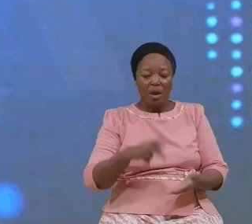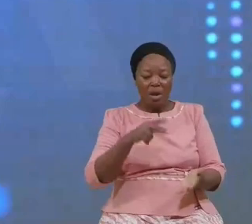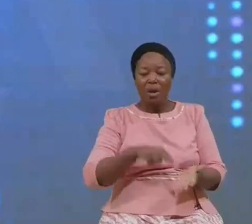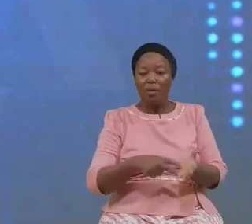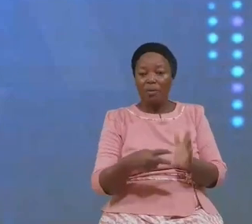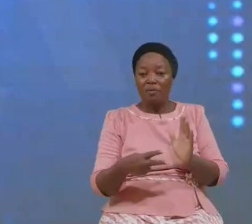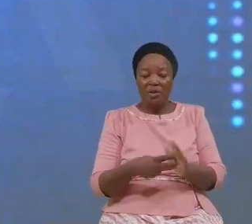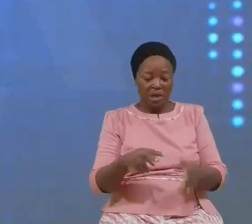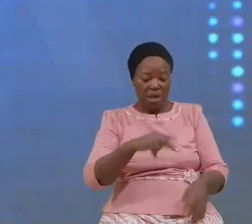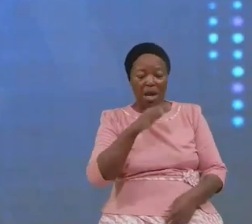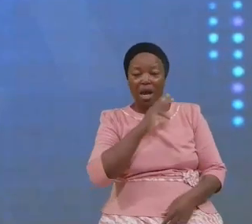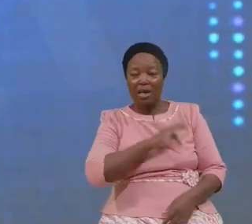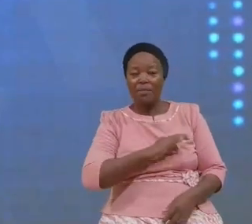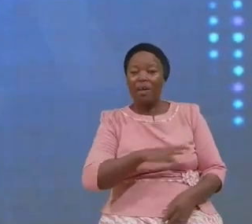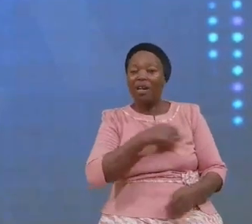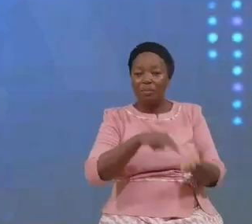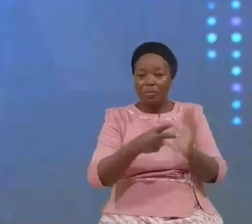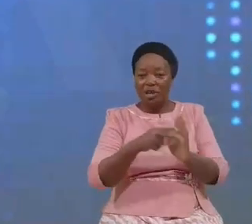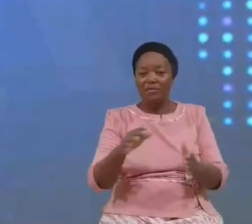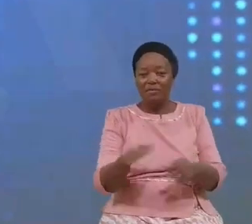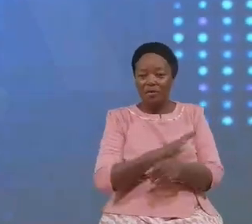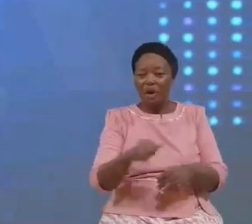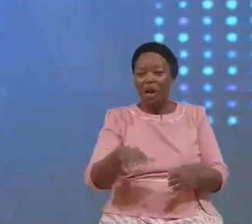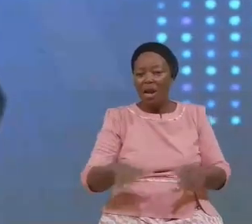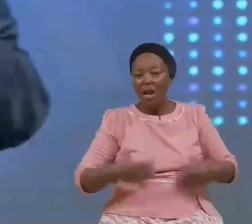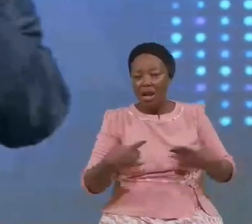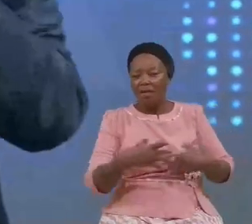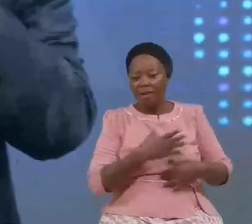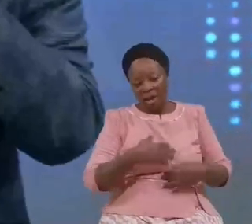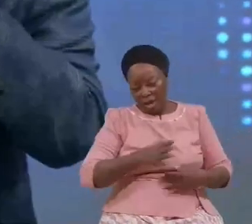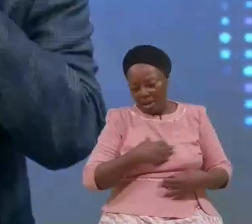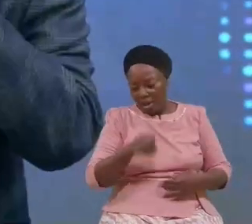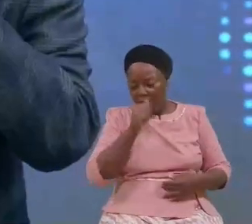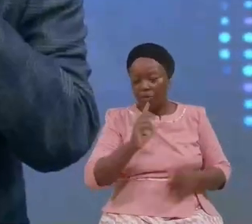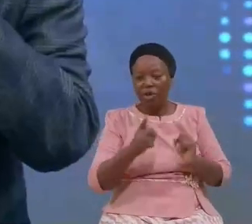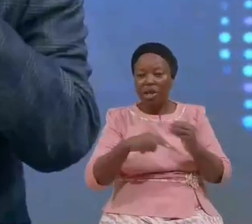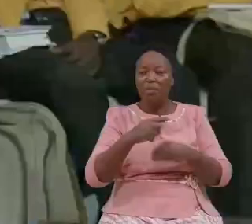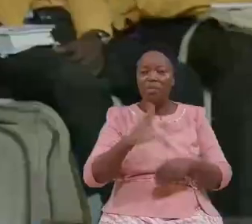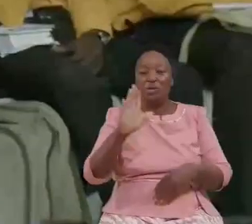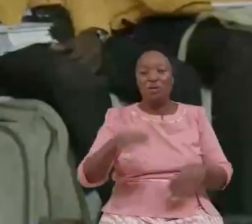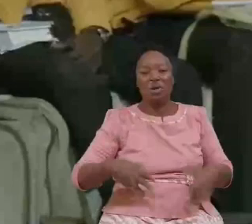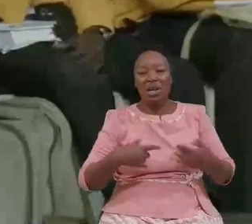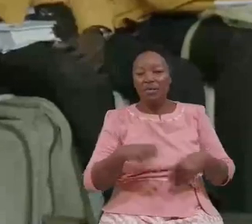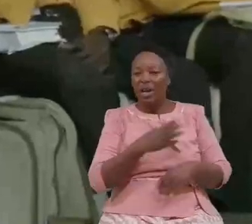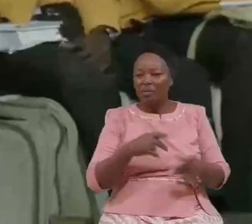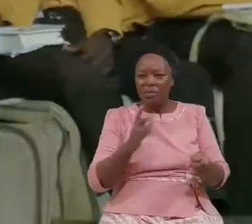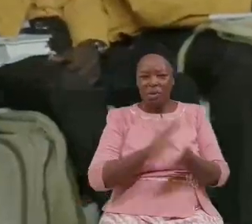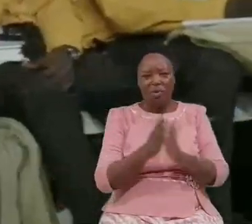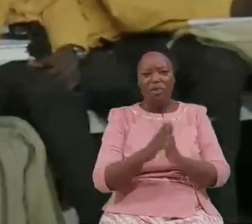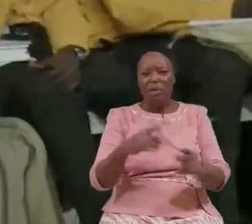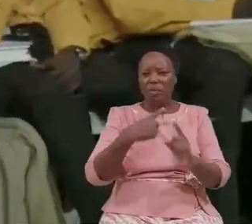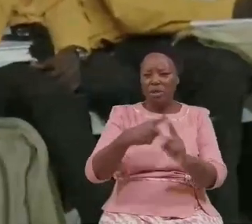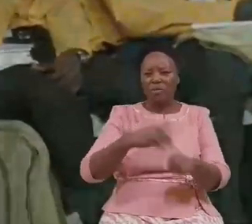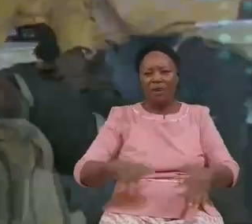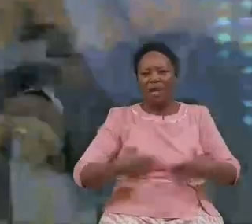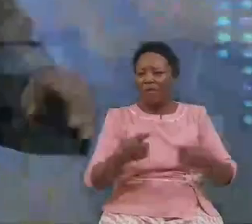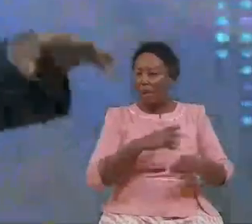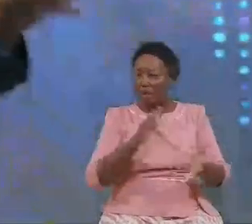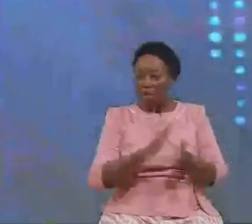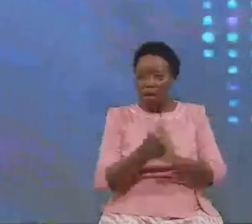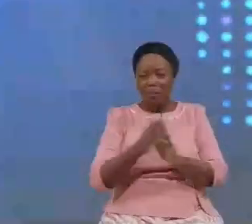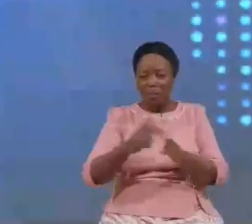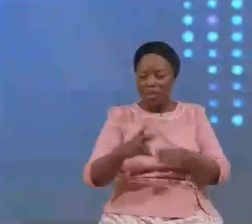parle de ta vie elle deviendra une vie positive elle deviendra une vie par